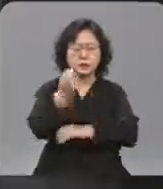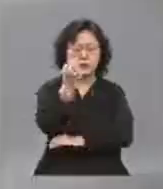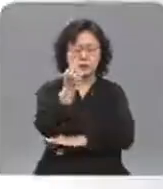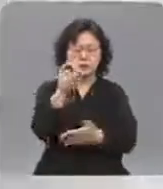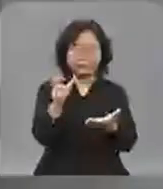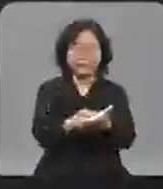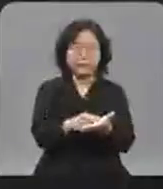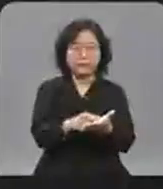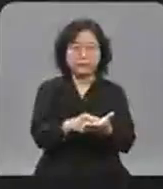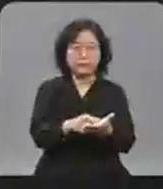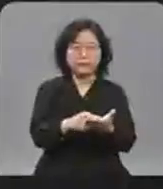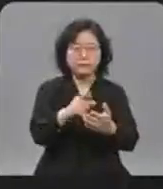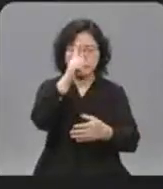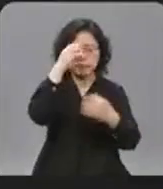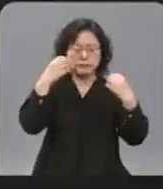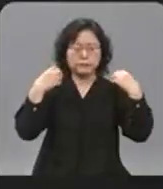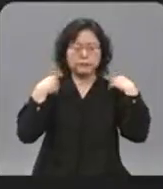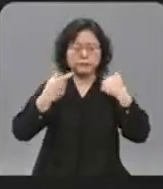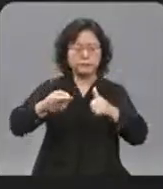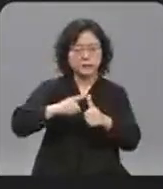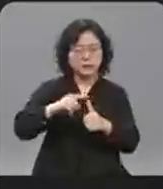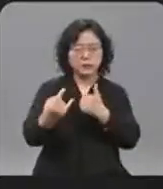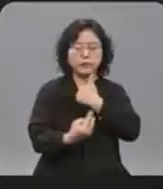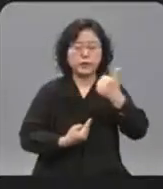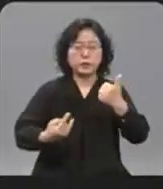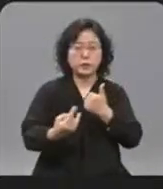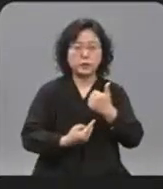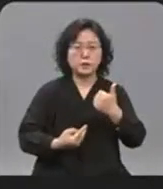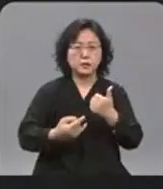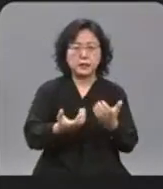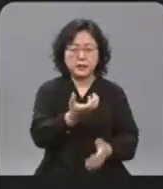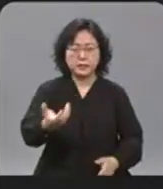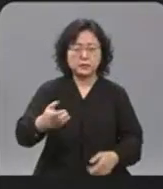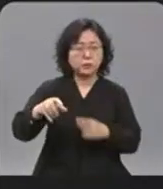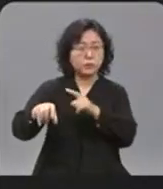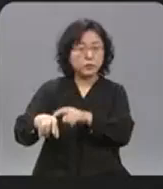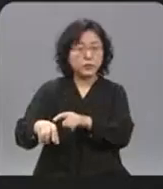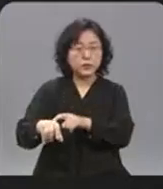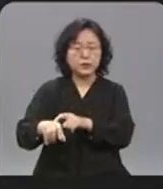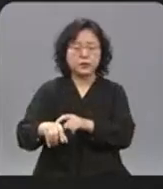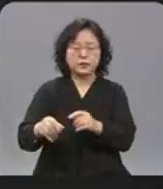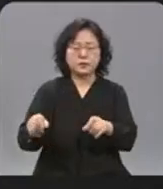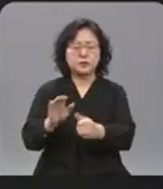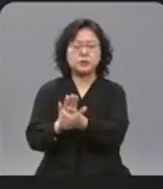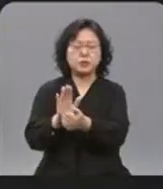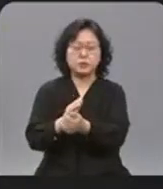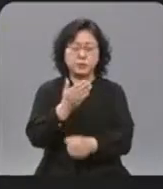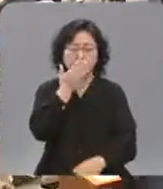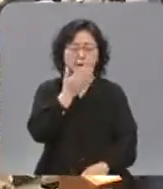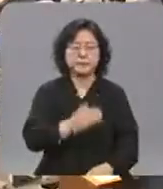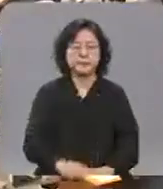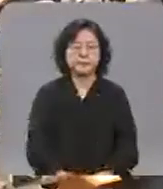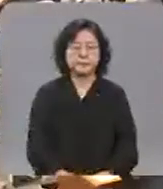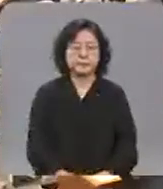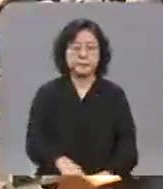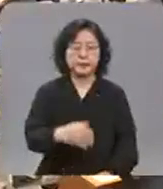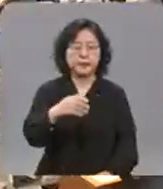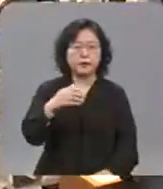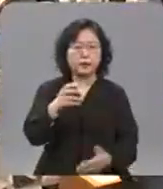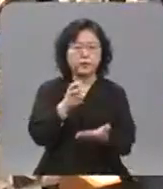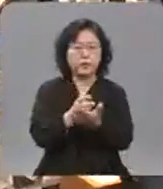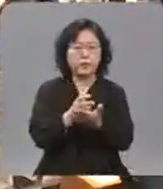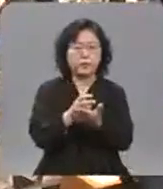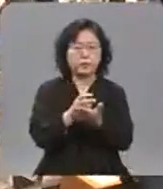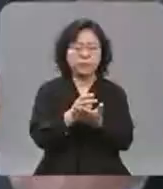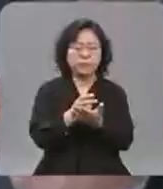있습니다. 또 정부 부처가 참여하는 위원회를 거쳐 이전 지역에 대한 지원 사업도 할 수 있게 됐습니다. 아직